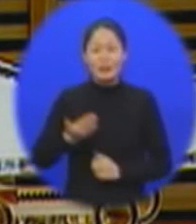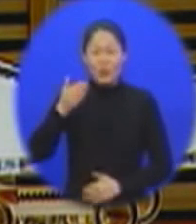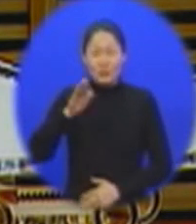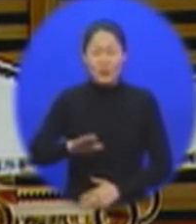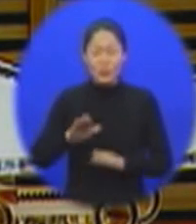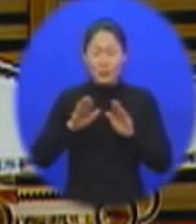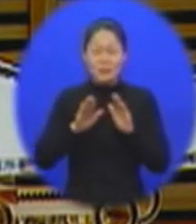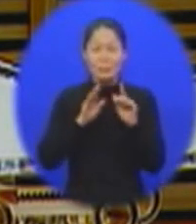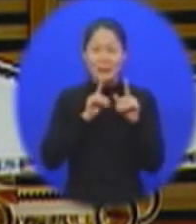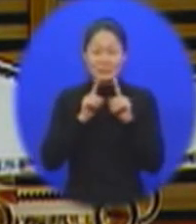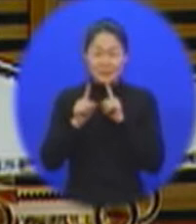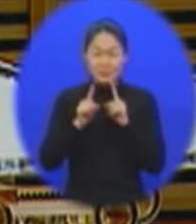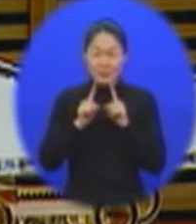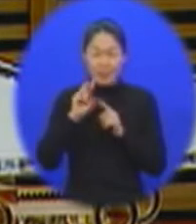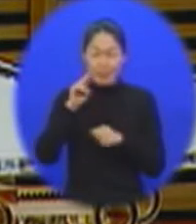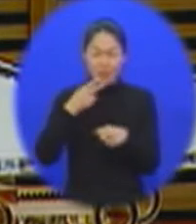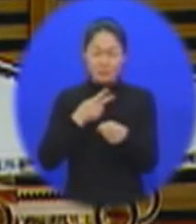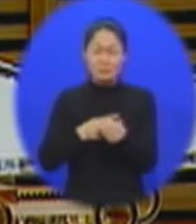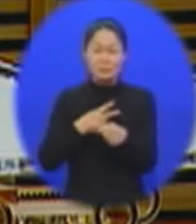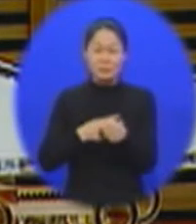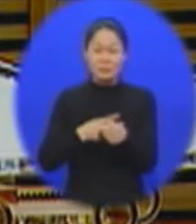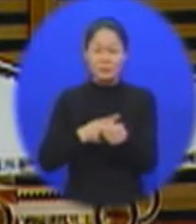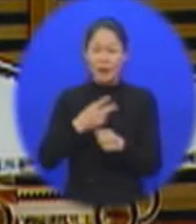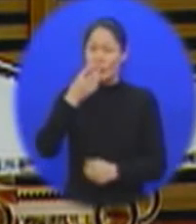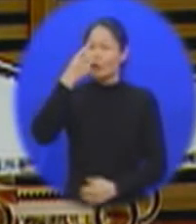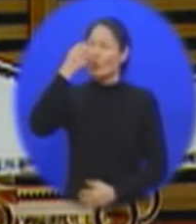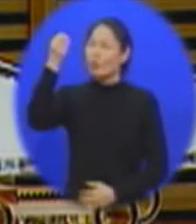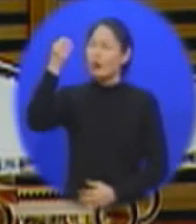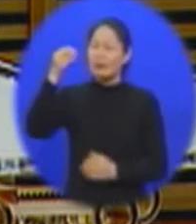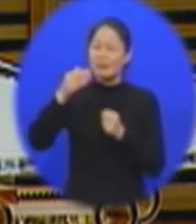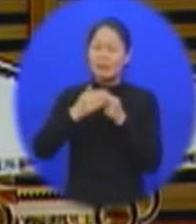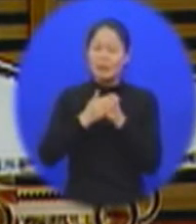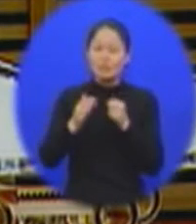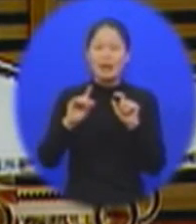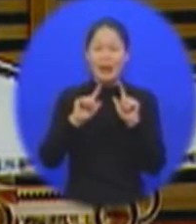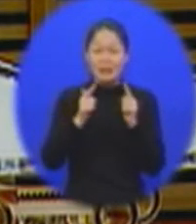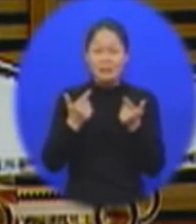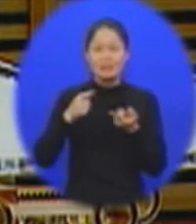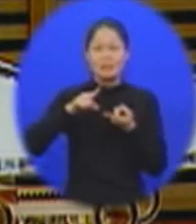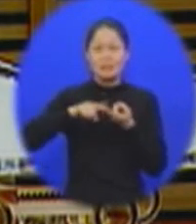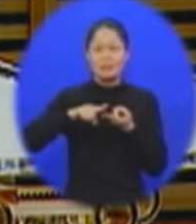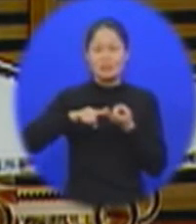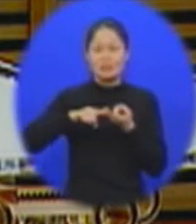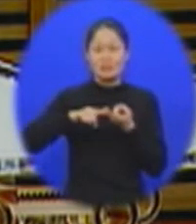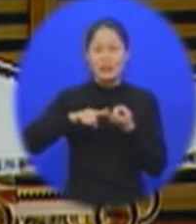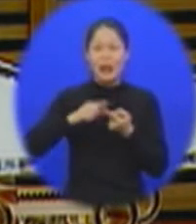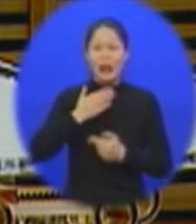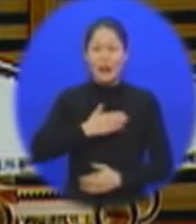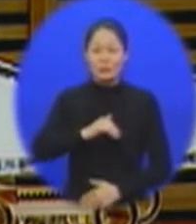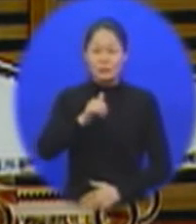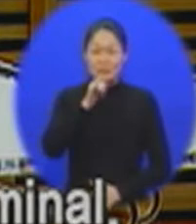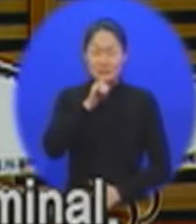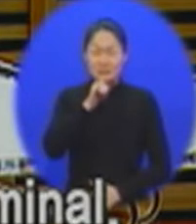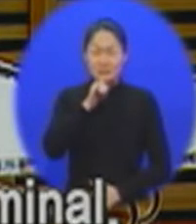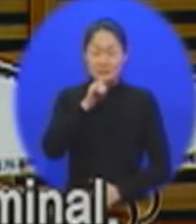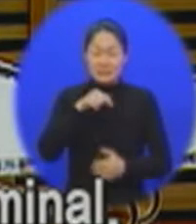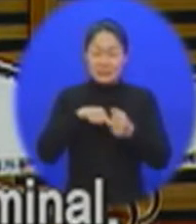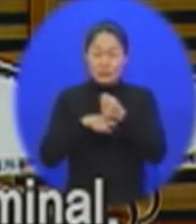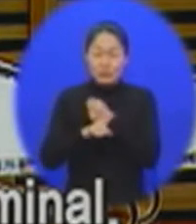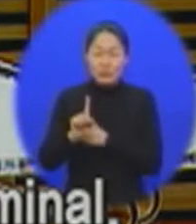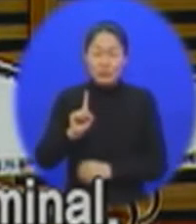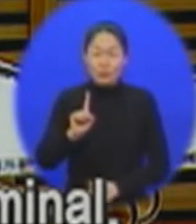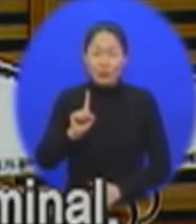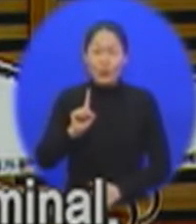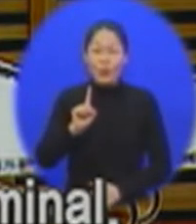오늘 이 말씀이 사도 바울이 교만에서 하는 말이 아니라는 것을 알 수 있는 것이 사도 바울은